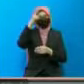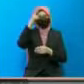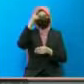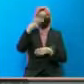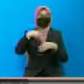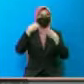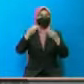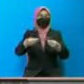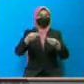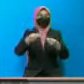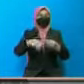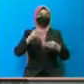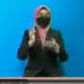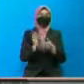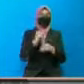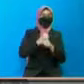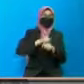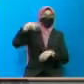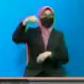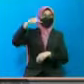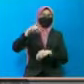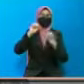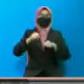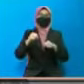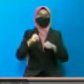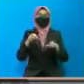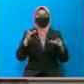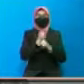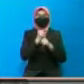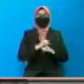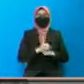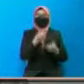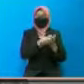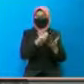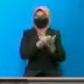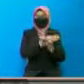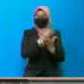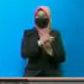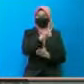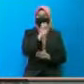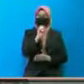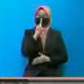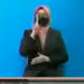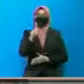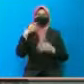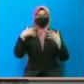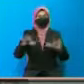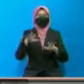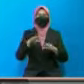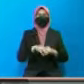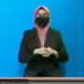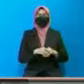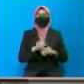berkualiti Datuk yang di betul dari segi kedudukan keuangan pajak 21 telah dibentangkan dengan